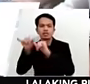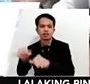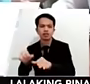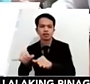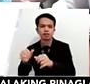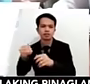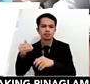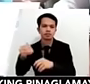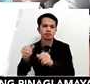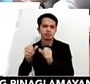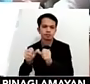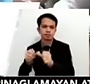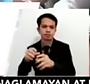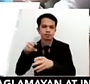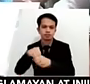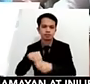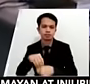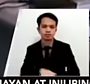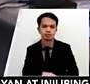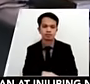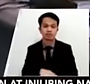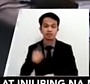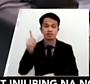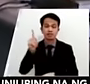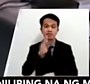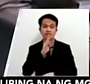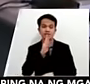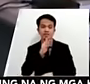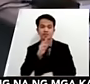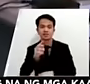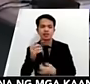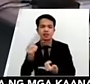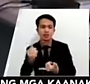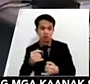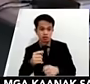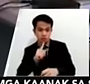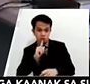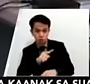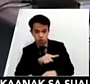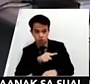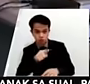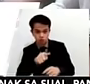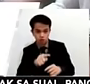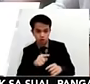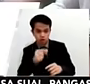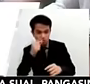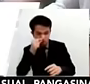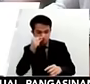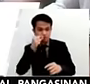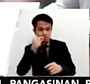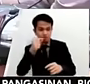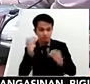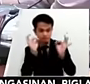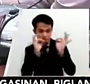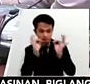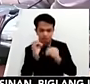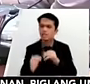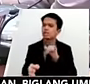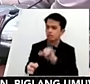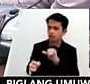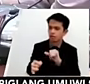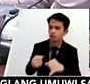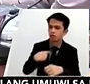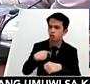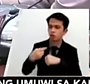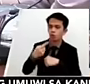Sisingutin po lahat gamit po yung 500 peso bill. Inutusan kanya ni Jojo para sumingot. Hindi yes, mahitit yun eh. Tuloy-tuloy ang pag-inom